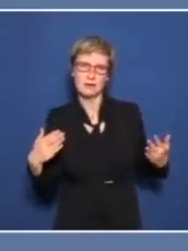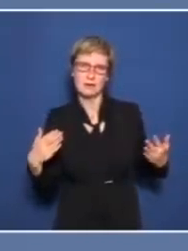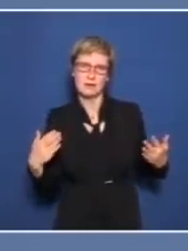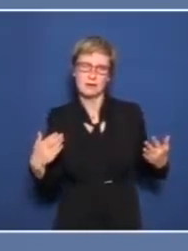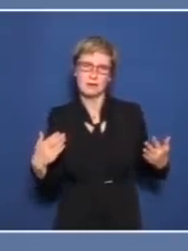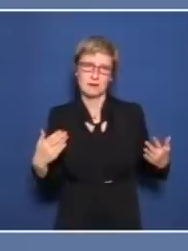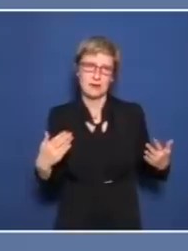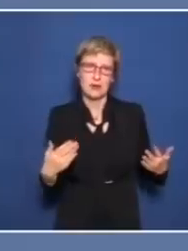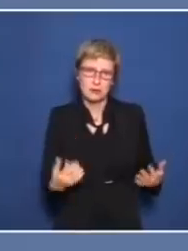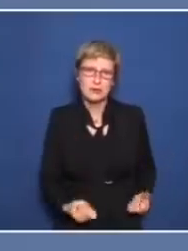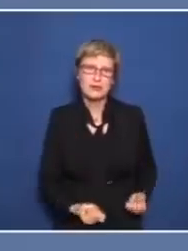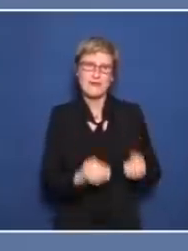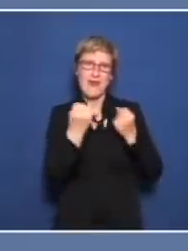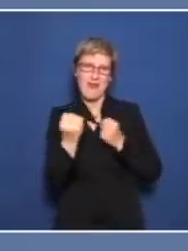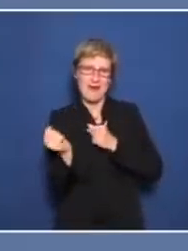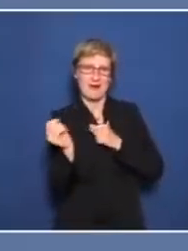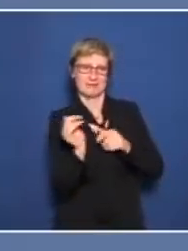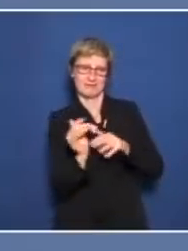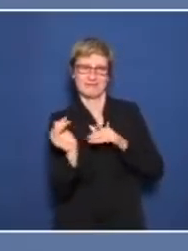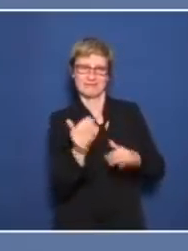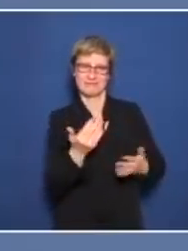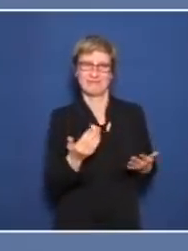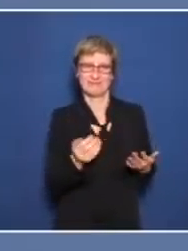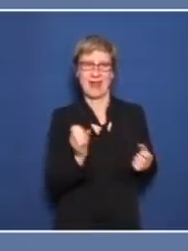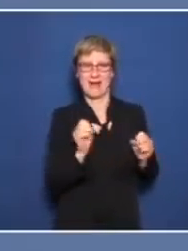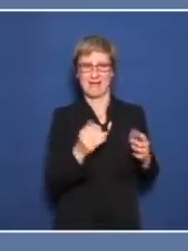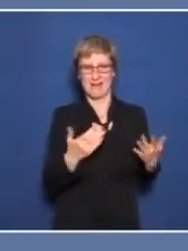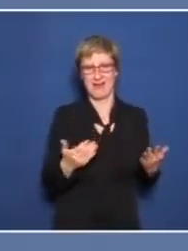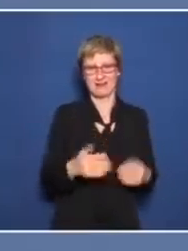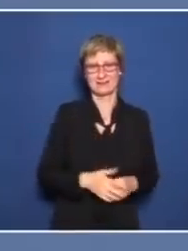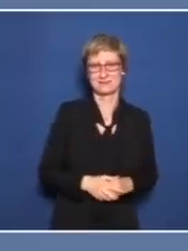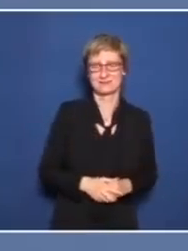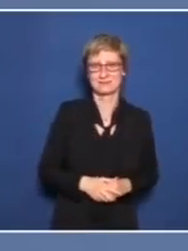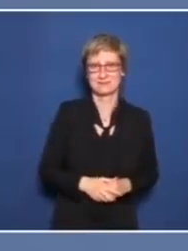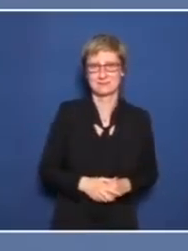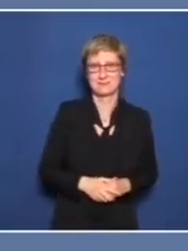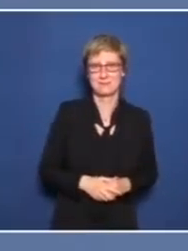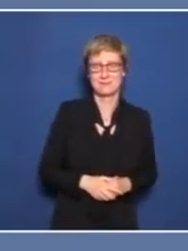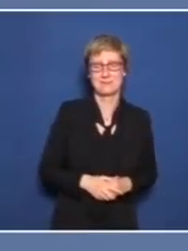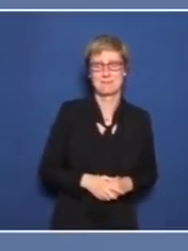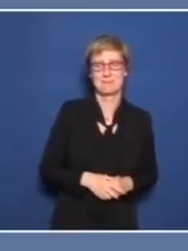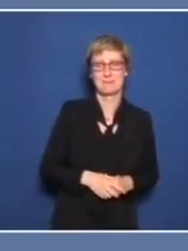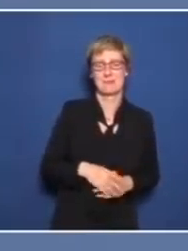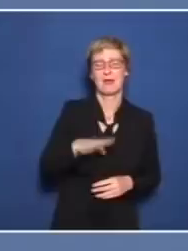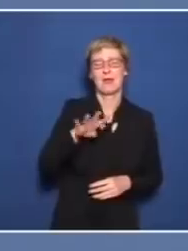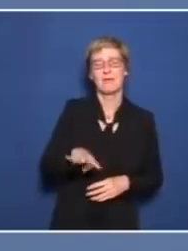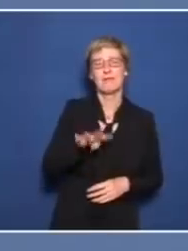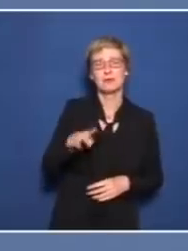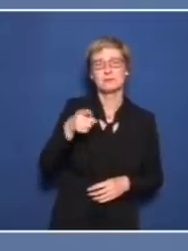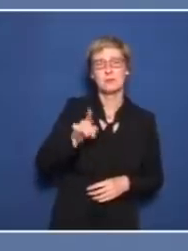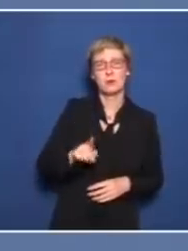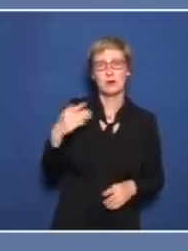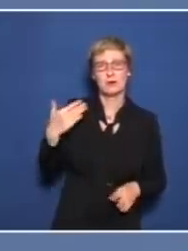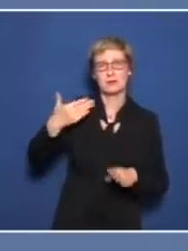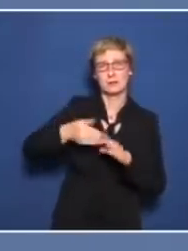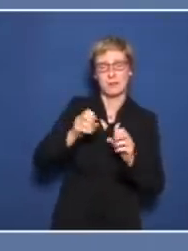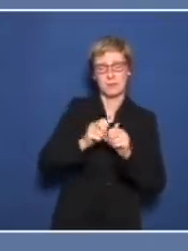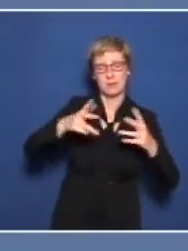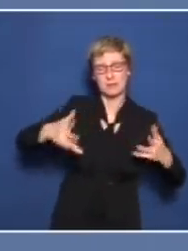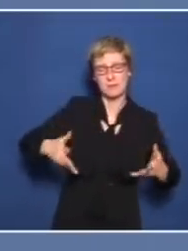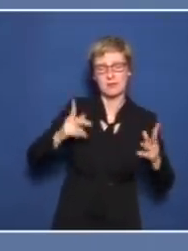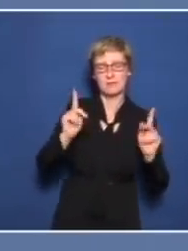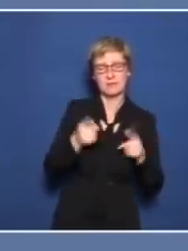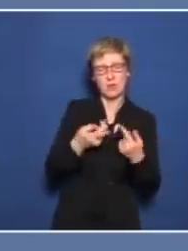natürlich immer schwerer werden. Aber ich finde, wir haben jetzt 14 Monate ziemlich gut gemeinsam durch diese Pandemie